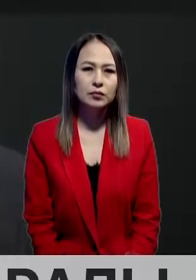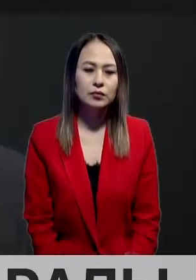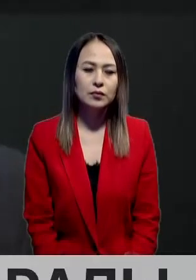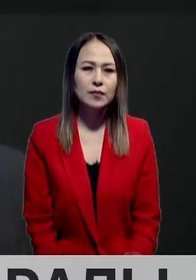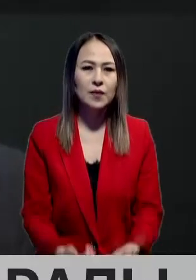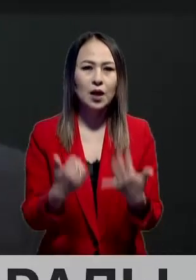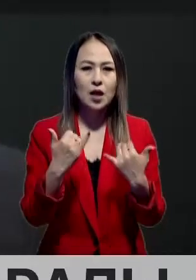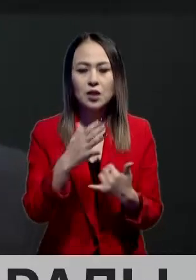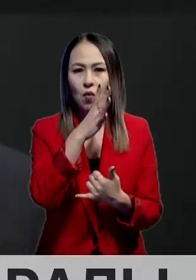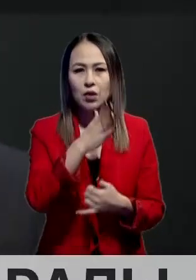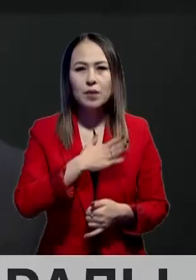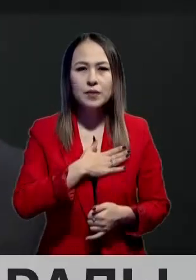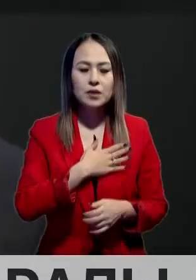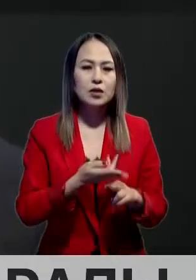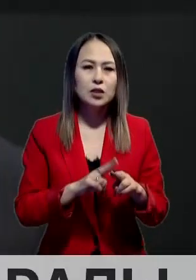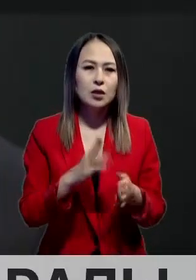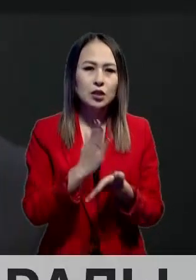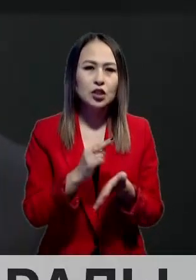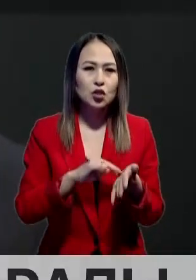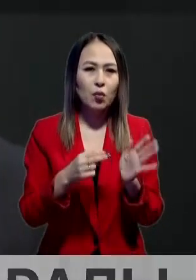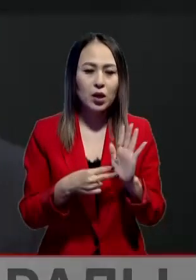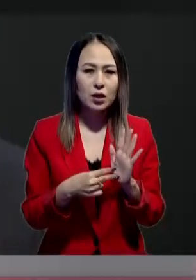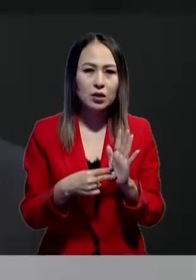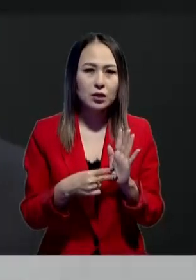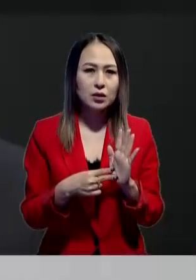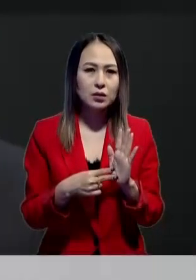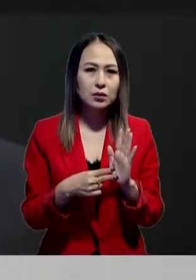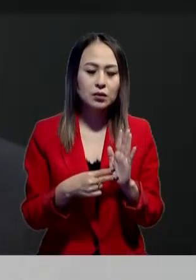Қазіргі уақытта біз біраз жобалар баставатырмыз.